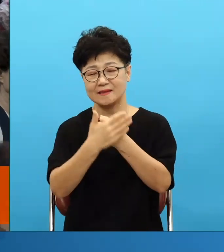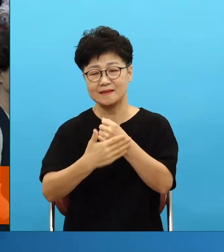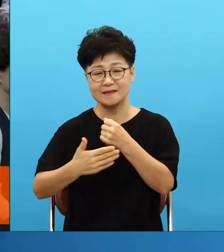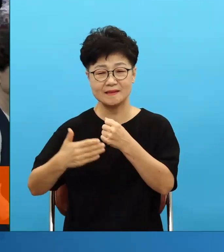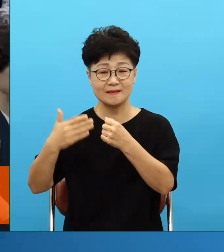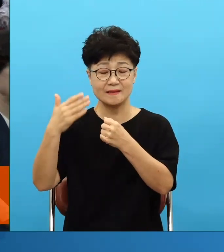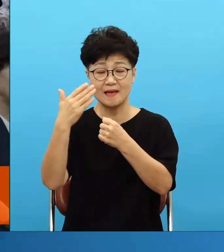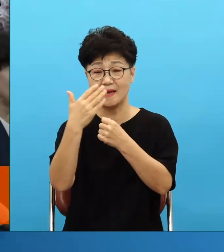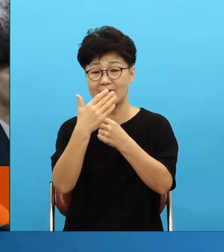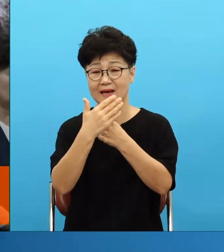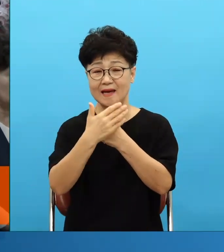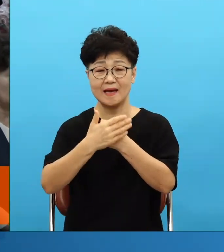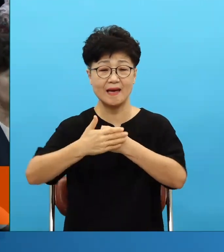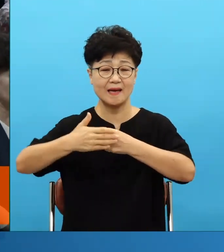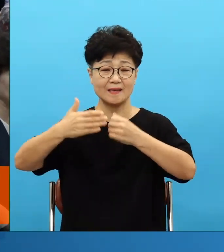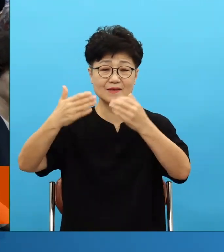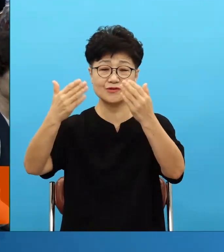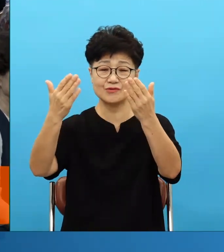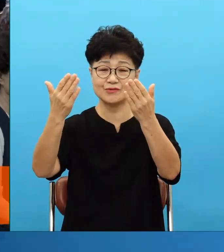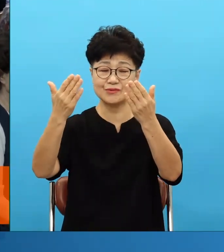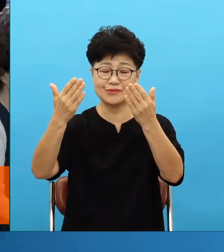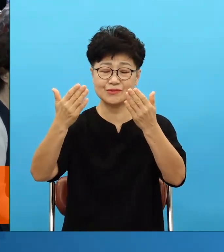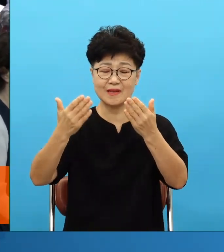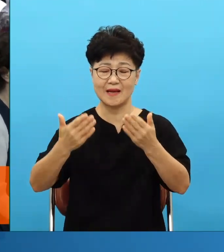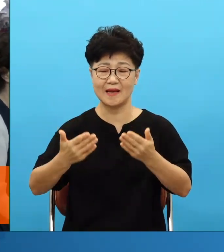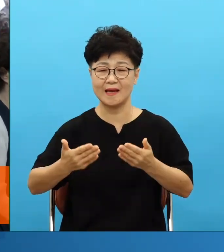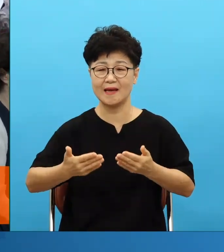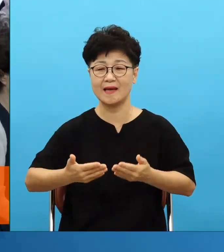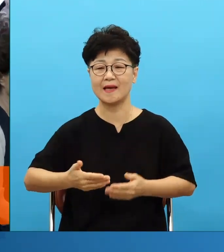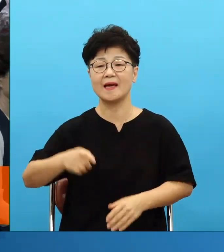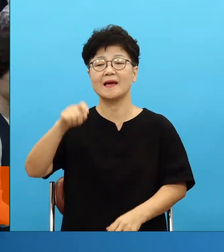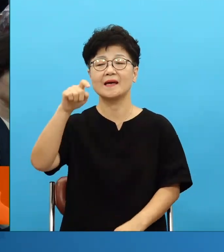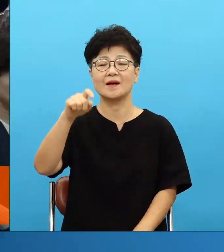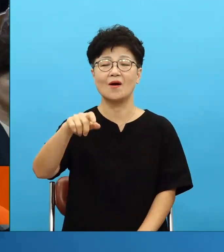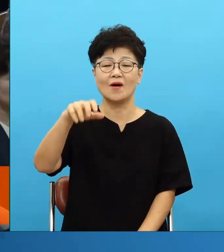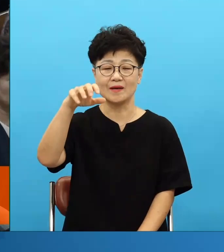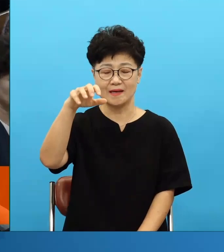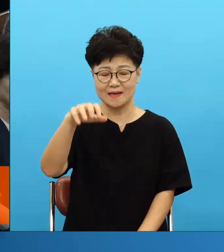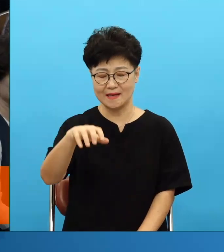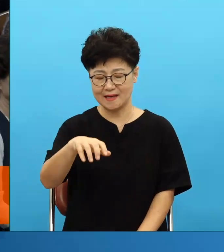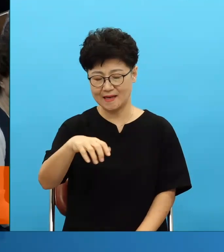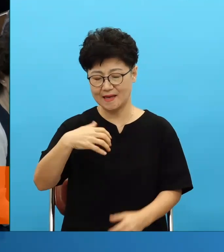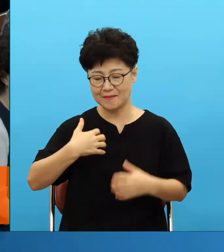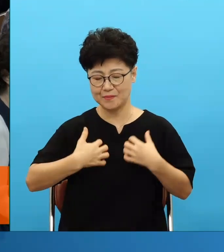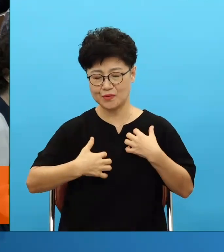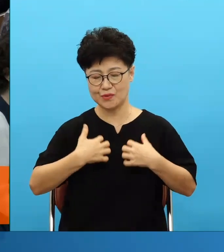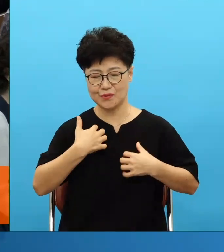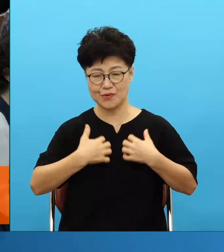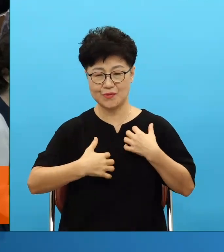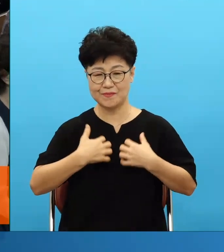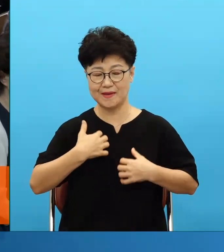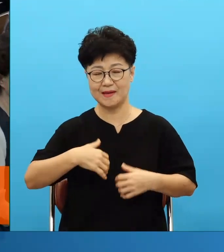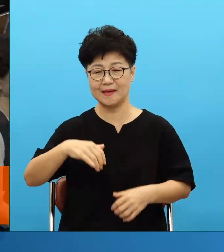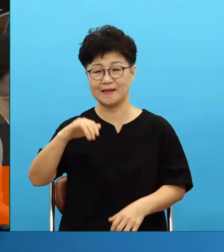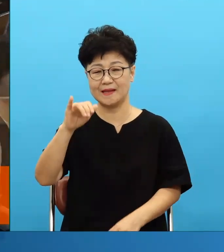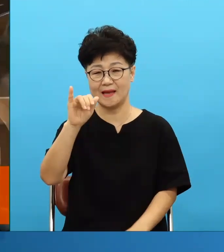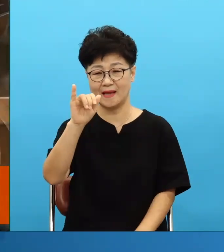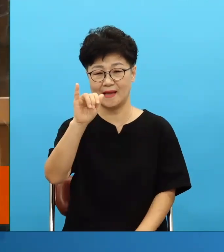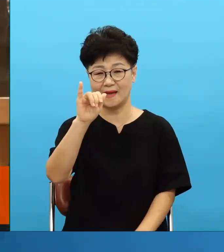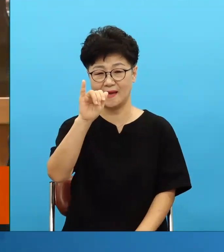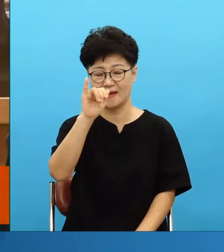크신 은혜를 주네. 거기 기쁨